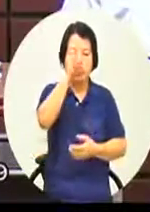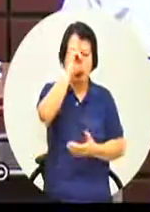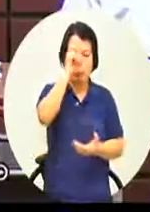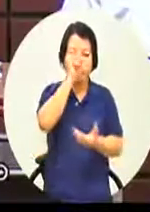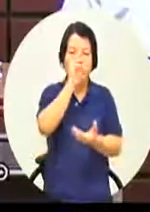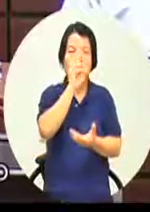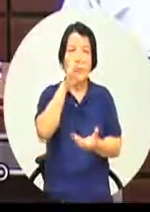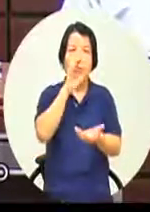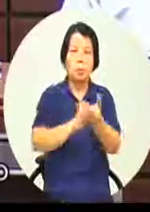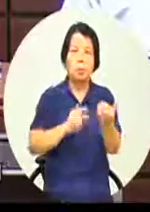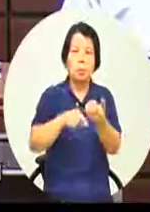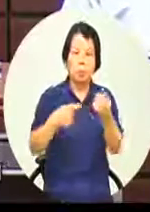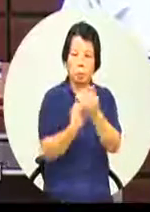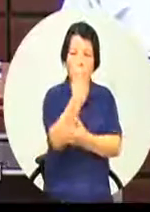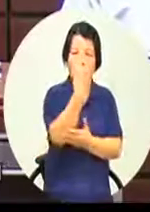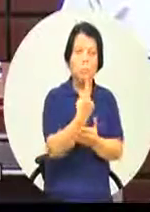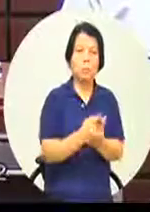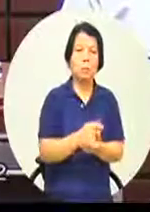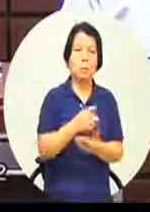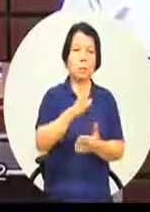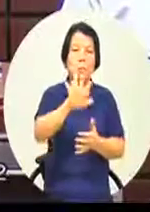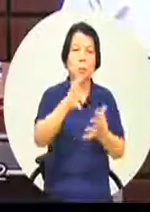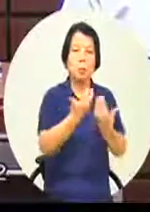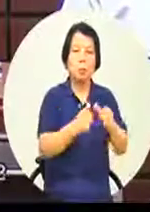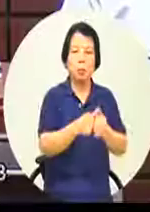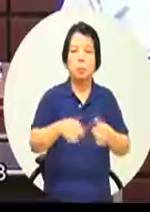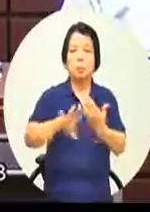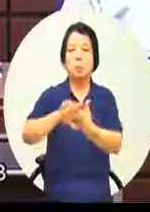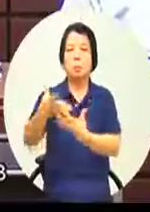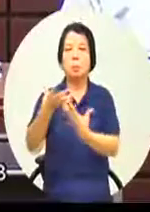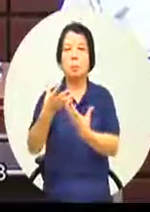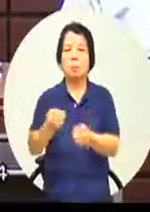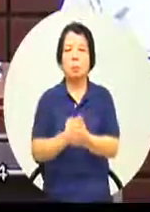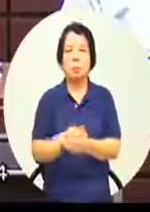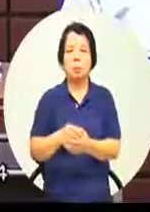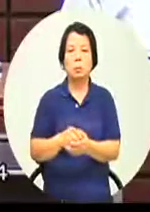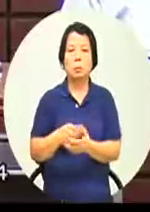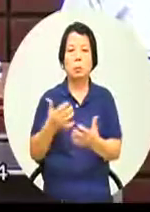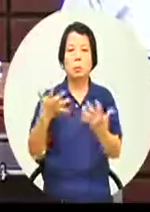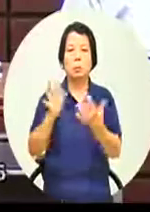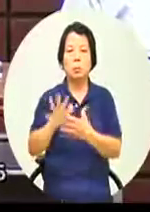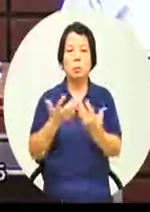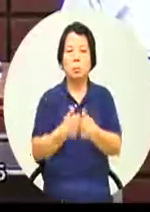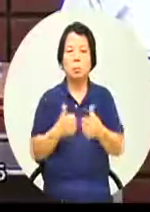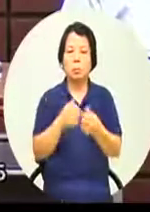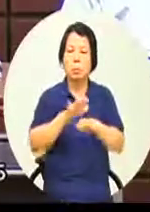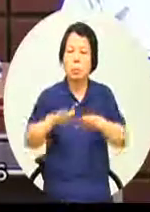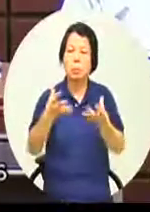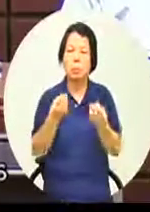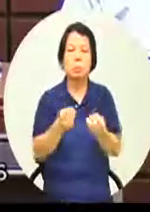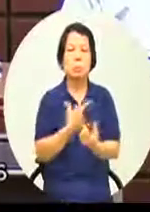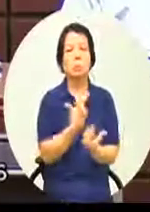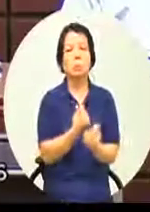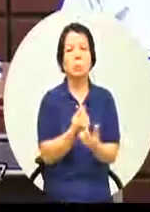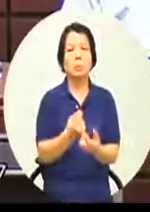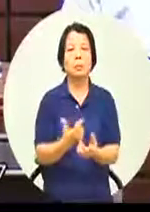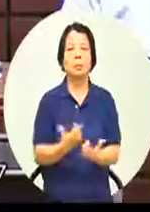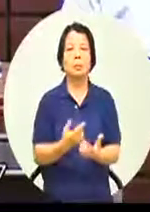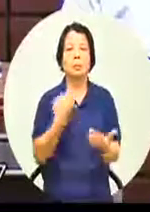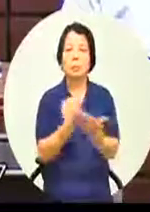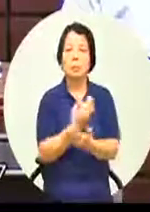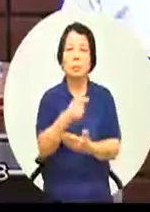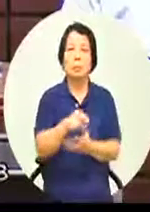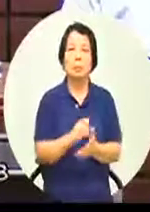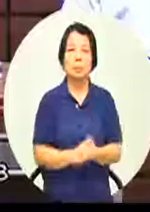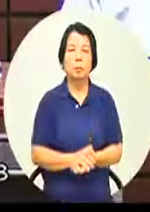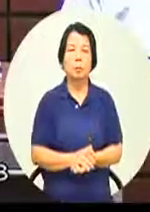只吃一样有机，其他不是安全的还是不安全呐、啊？这是我的论调了哈。那所以说我们在